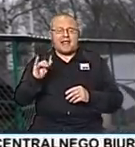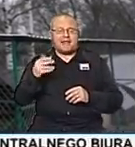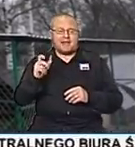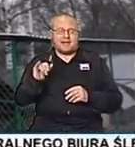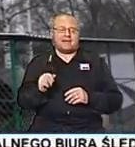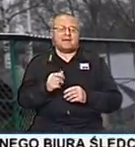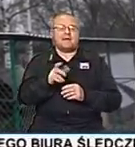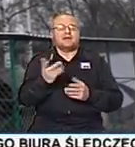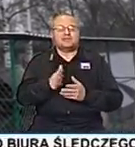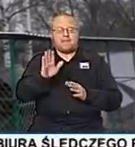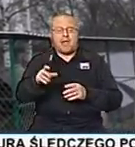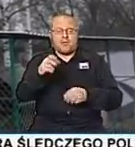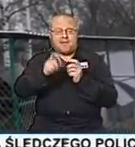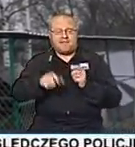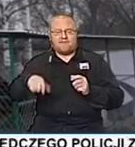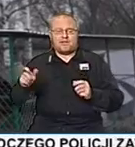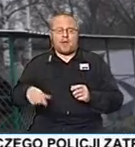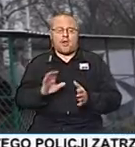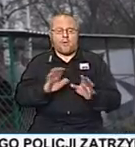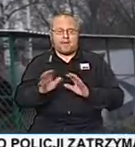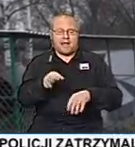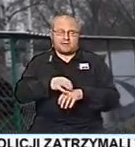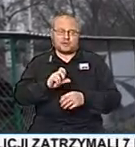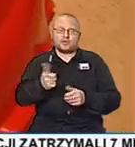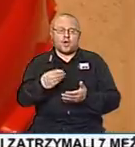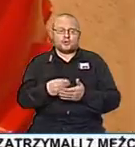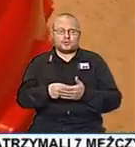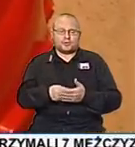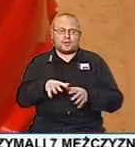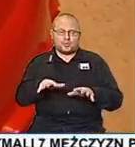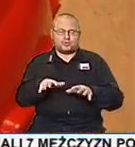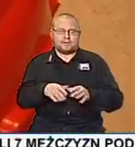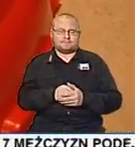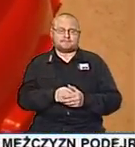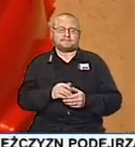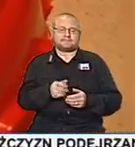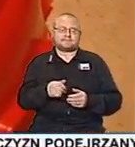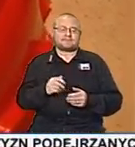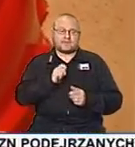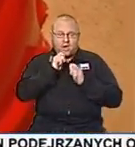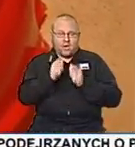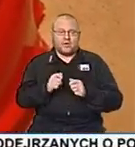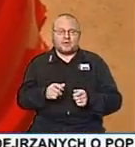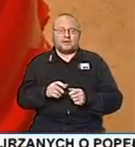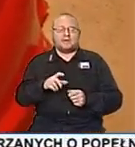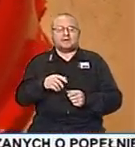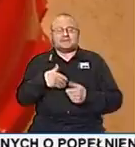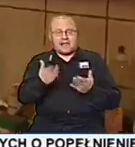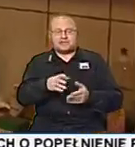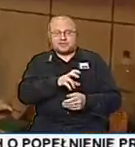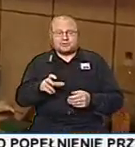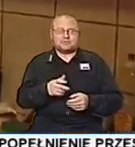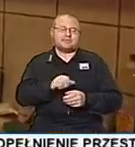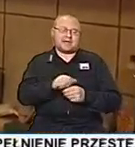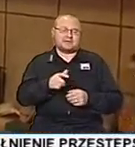Tomaszowa, gdzie mają indywidualną opiekę lekarską, co kosztuje bardzo dużo. W dużej mierze hojność darczyńców jest miernikiem uratowanych zwierząt.